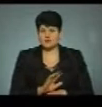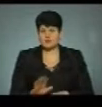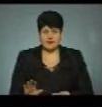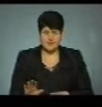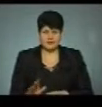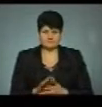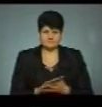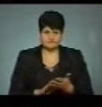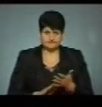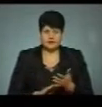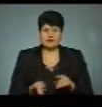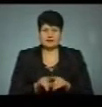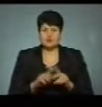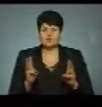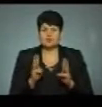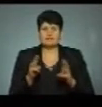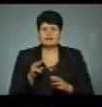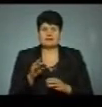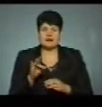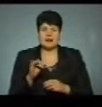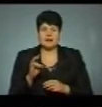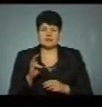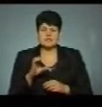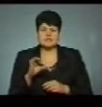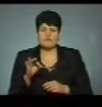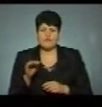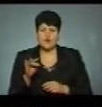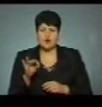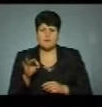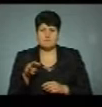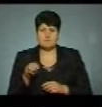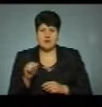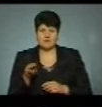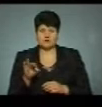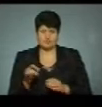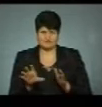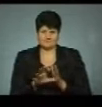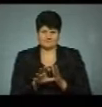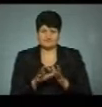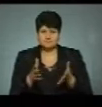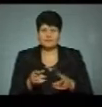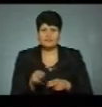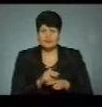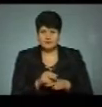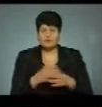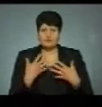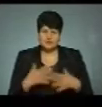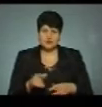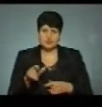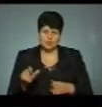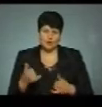Також під час негоди в селі згорів трансформатор. Про це повідомила речниця Тернопільобленерго Наталія Лисак. Його відремонтували і сьогодні